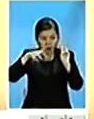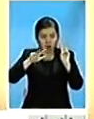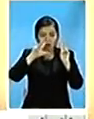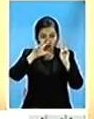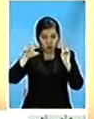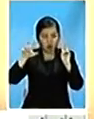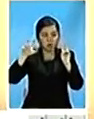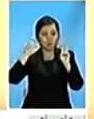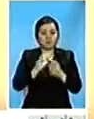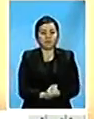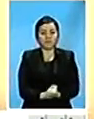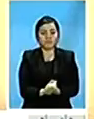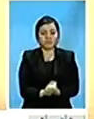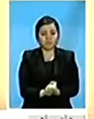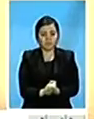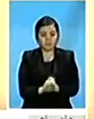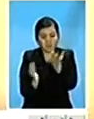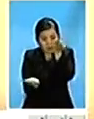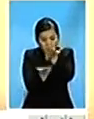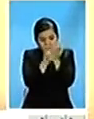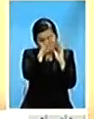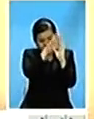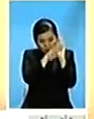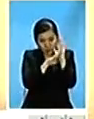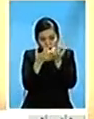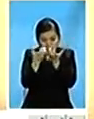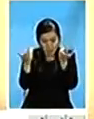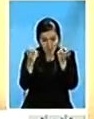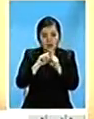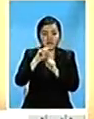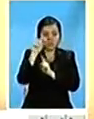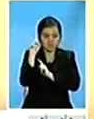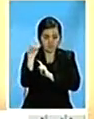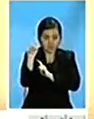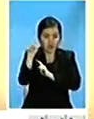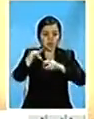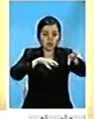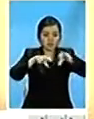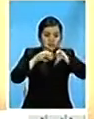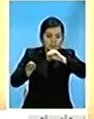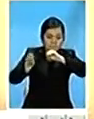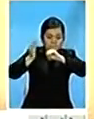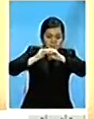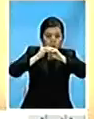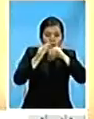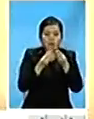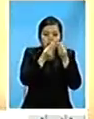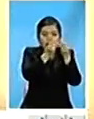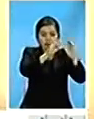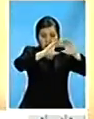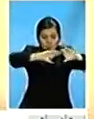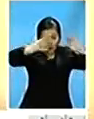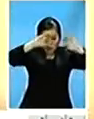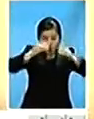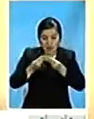22,003,385,300 บาทโดยจำแนกได้ดังนี้ 1. จัดสรรเพิ่มให้ส่วนราชการรัฐวิสาห